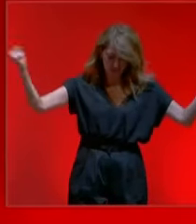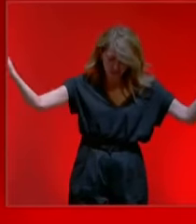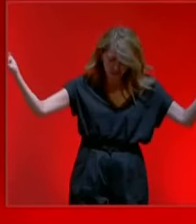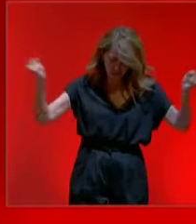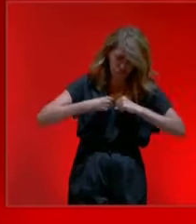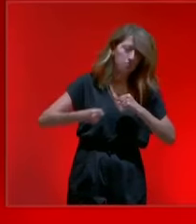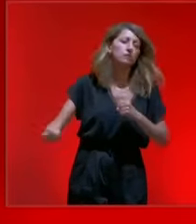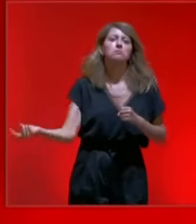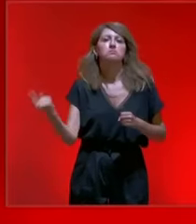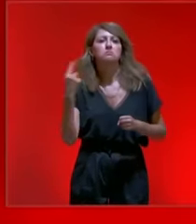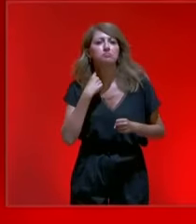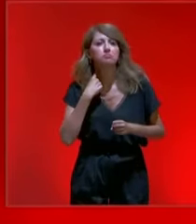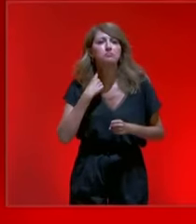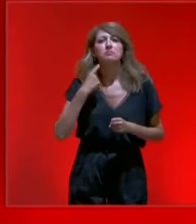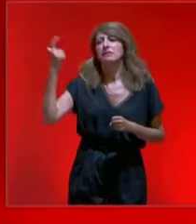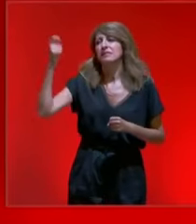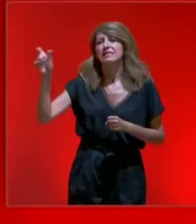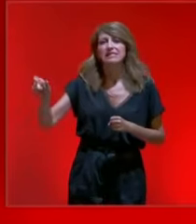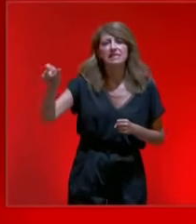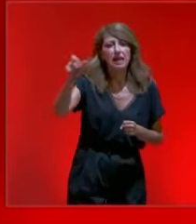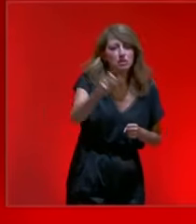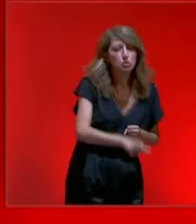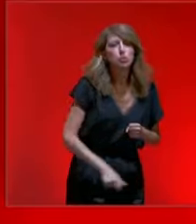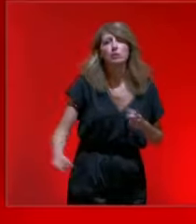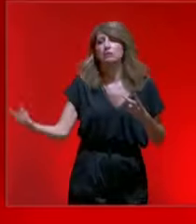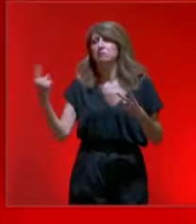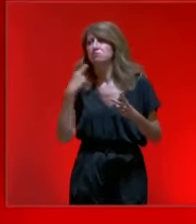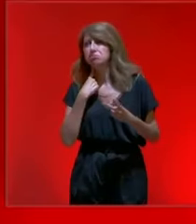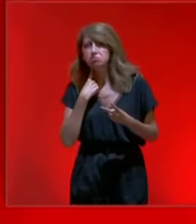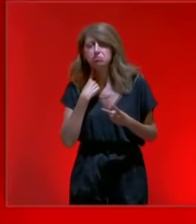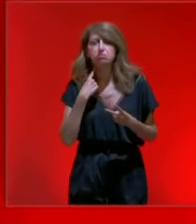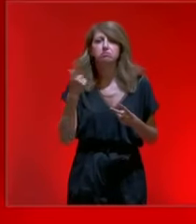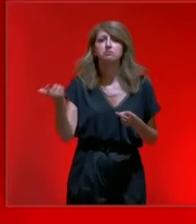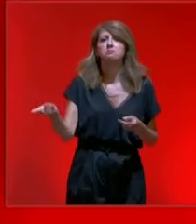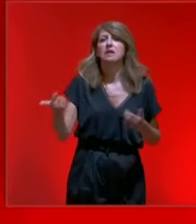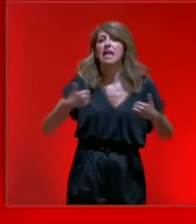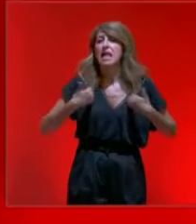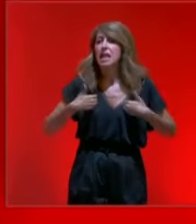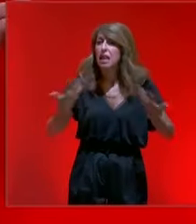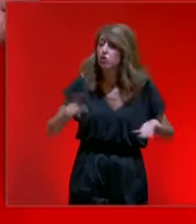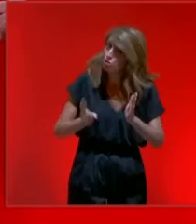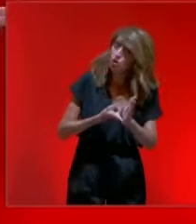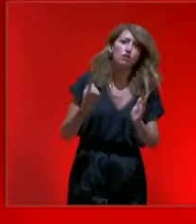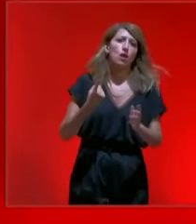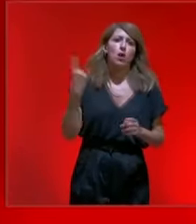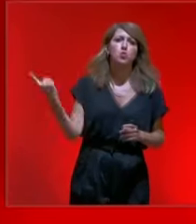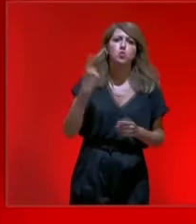λιγότερο, στους συνταξιούχους όπως πάντα περισσότερο και λίγο περισσότερο. Χάσαμε στη νεολαία για πρώτη φορά, διότι